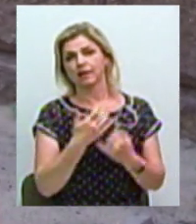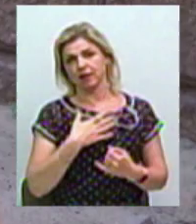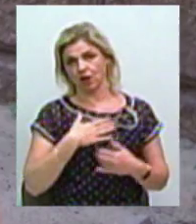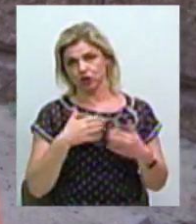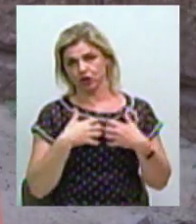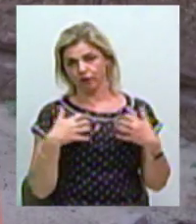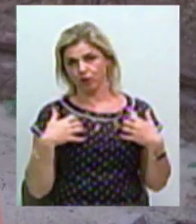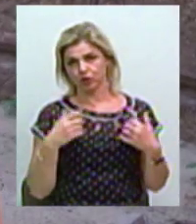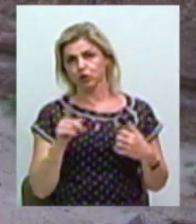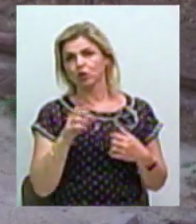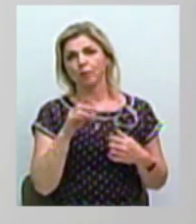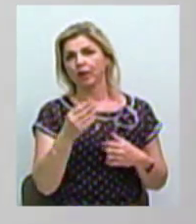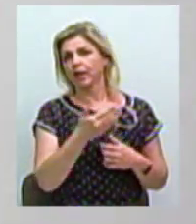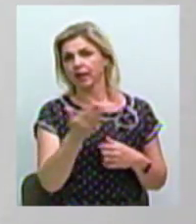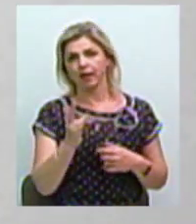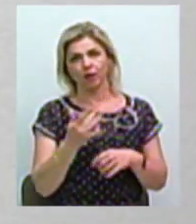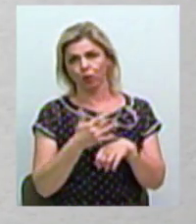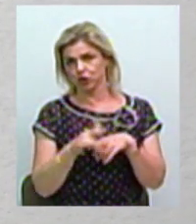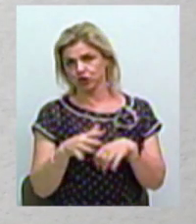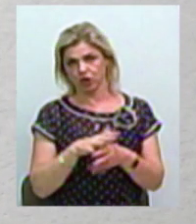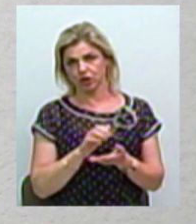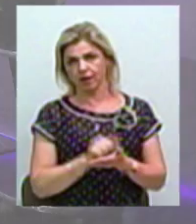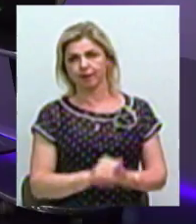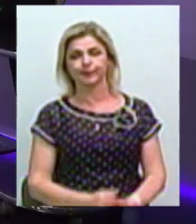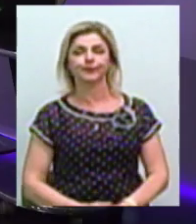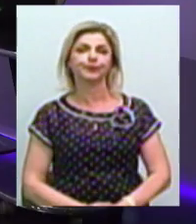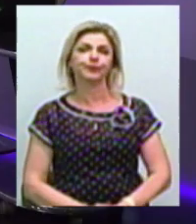щоб їх не уничтожали в нашому місті.